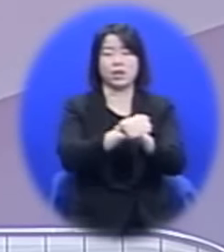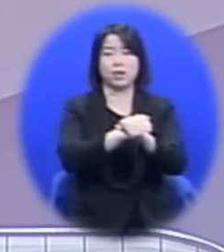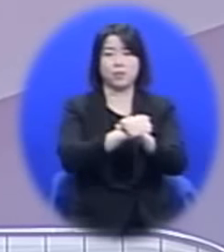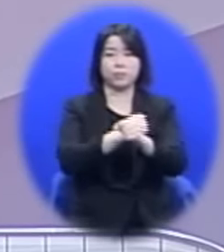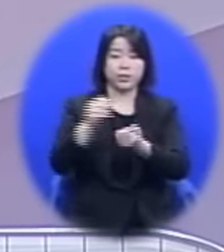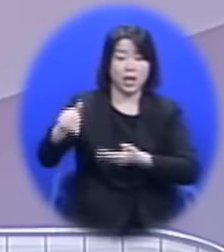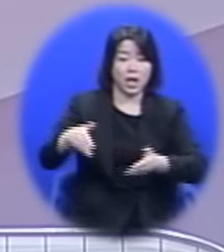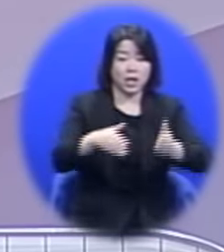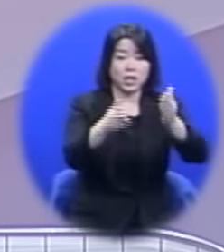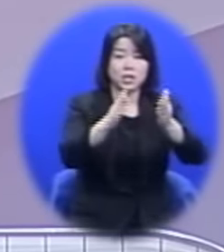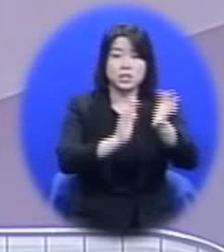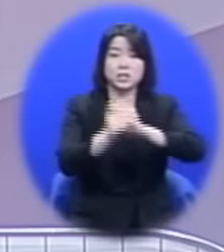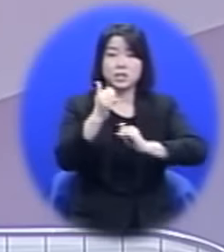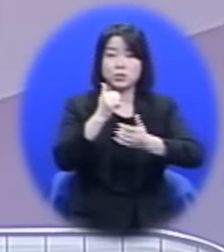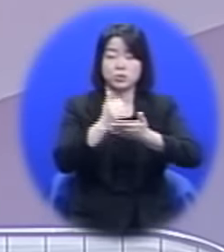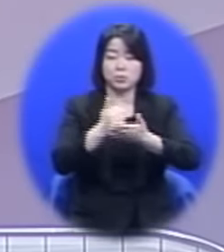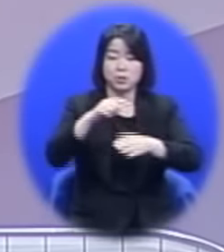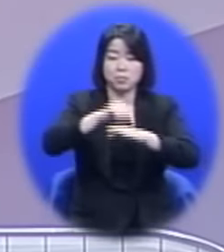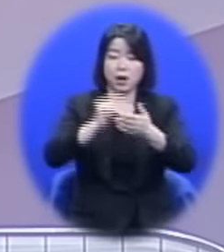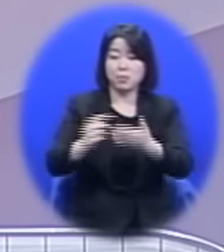예수님을 마음에 영접하고도